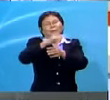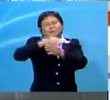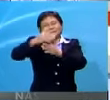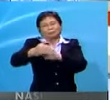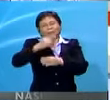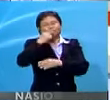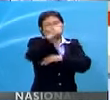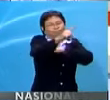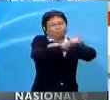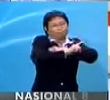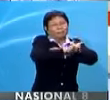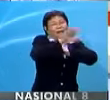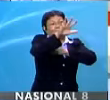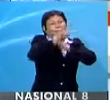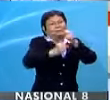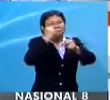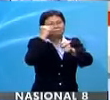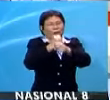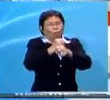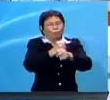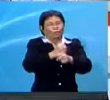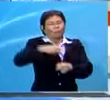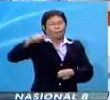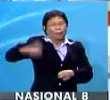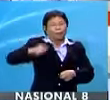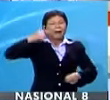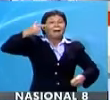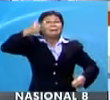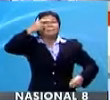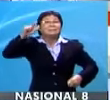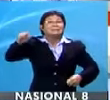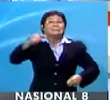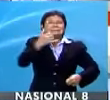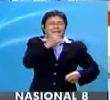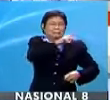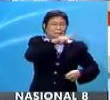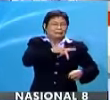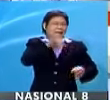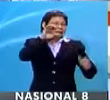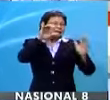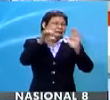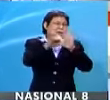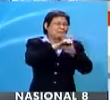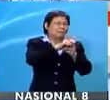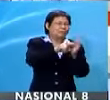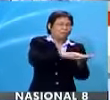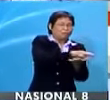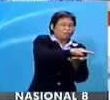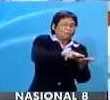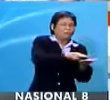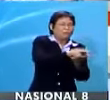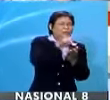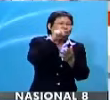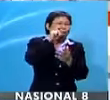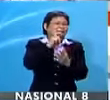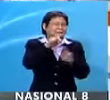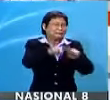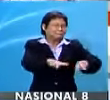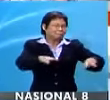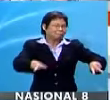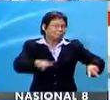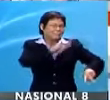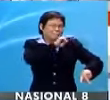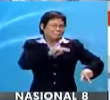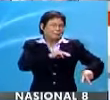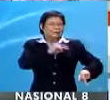dijatuhi hukuman penjara l tahun oleh Mahkamah di London kerana kesalahan memiliki imej dan video pornografi kanak-kanak bagaimanapun